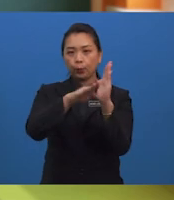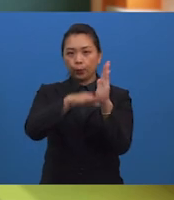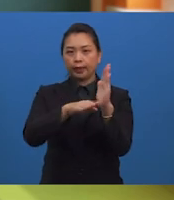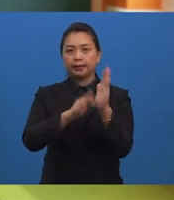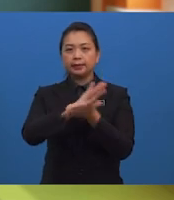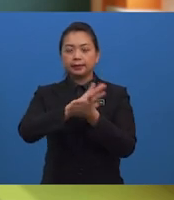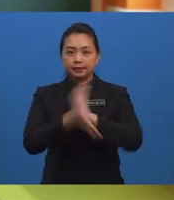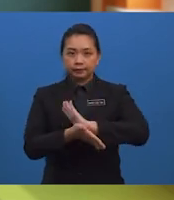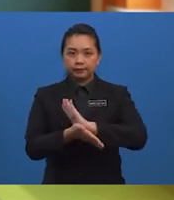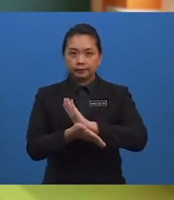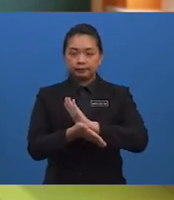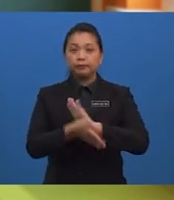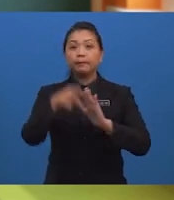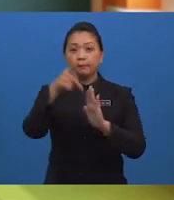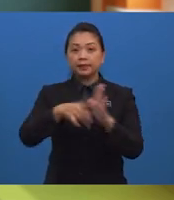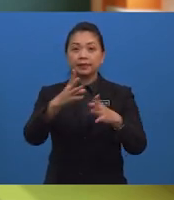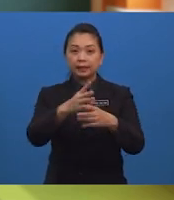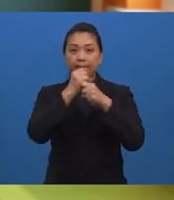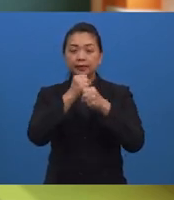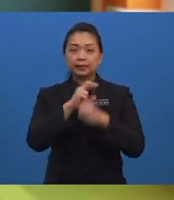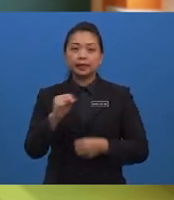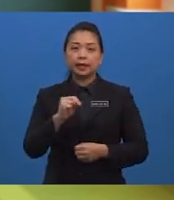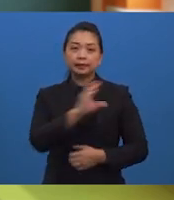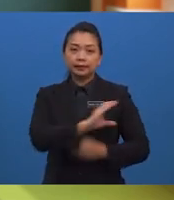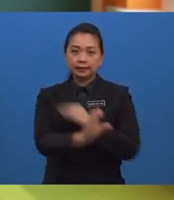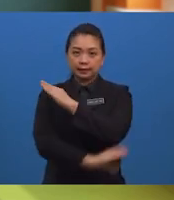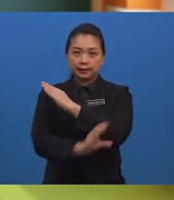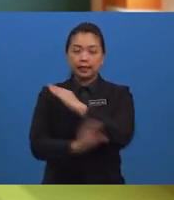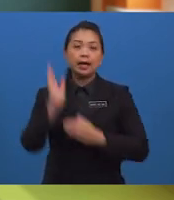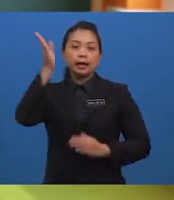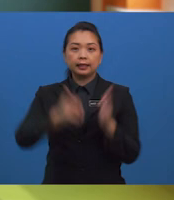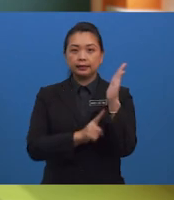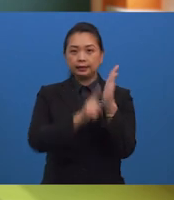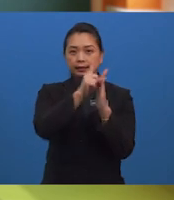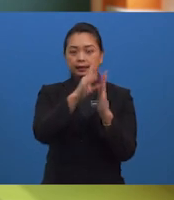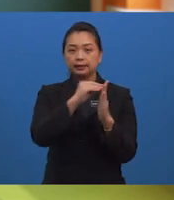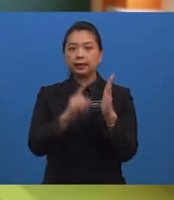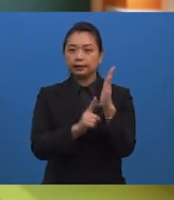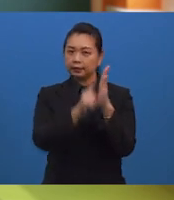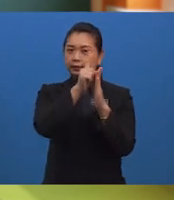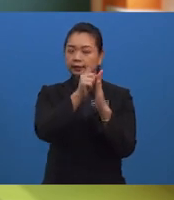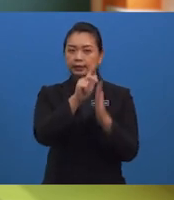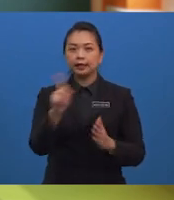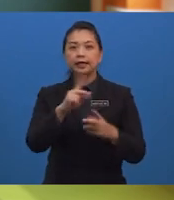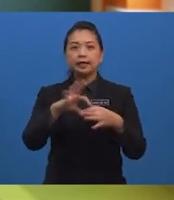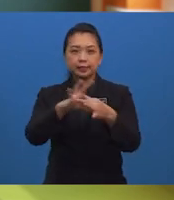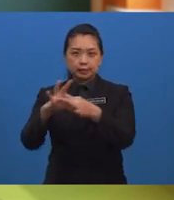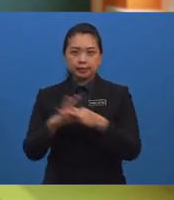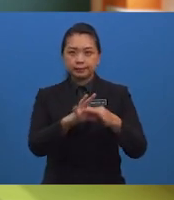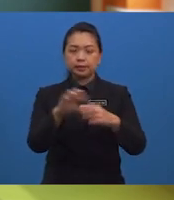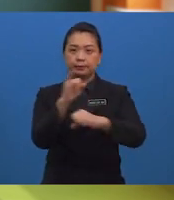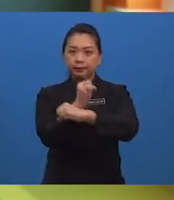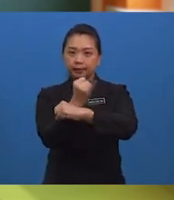itu, pendapatan negara akan meningkat dan seterusnya meningkatkan kerjasama